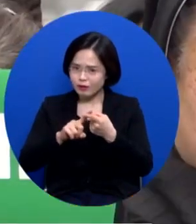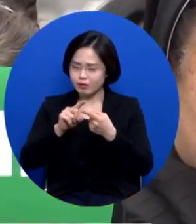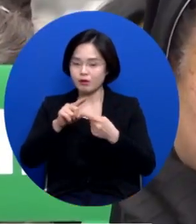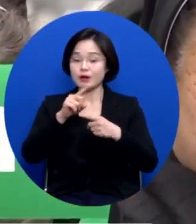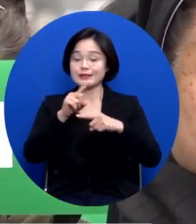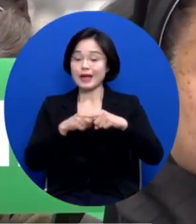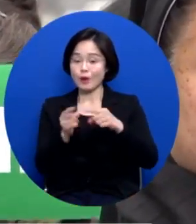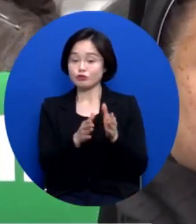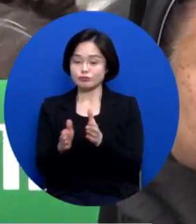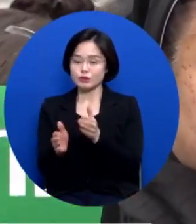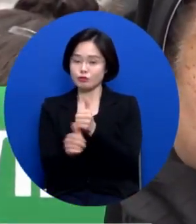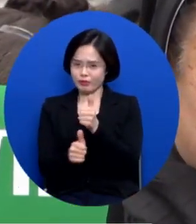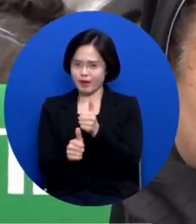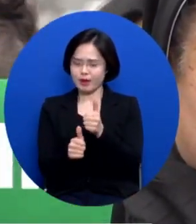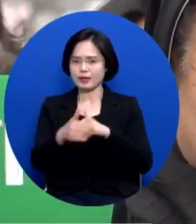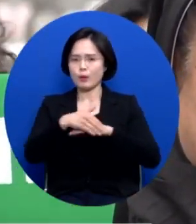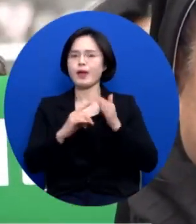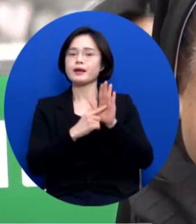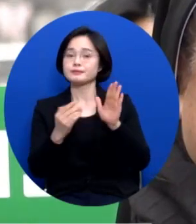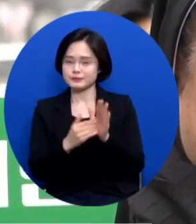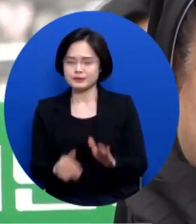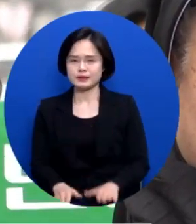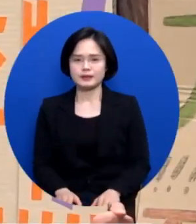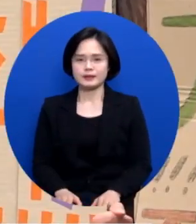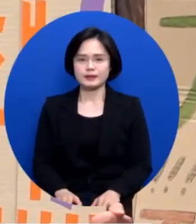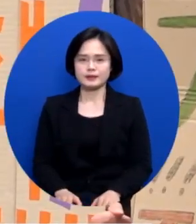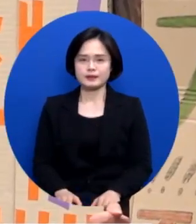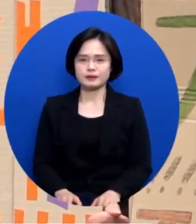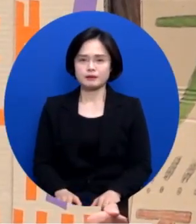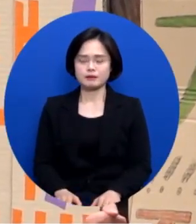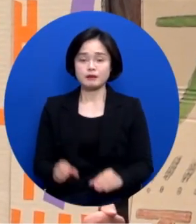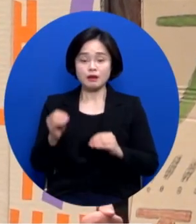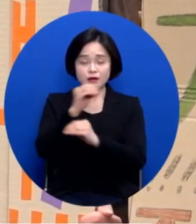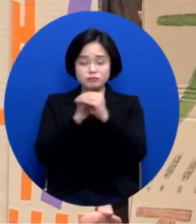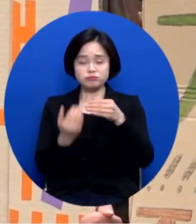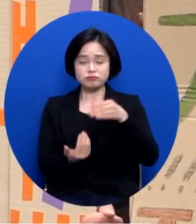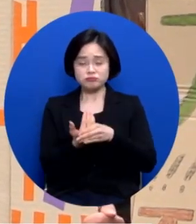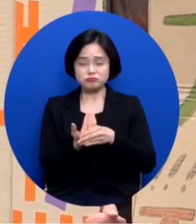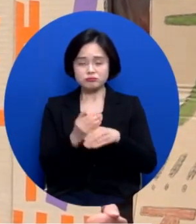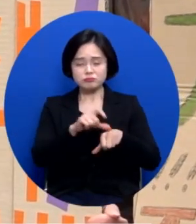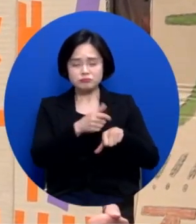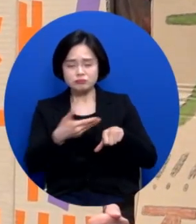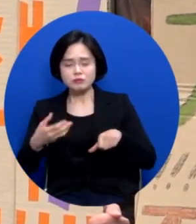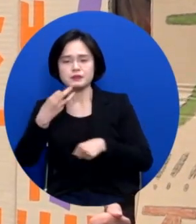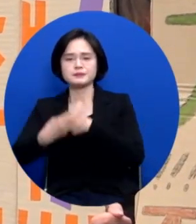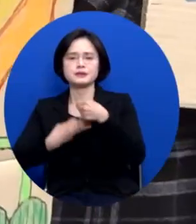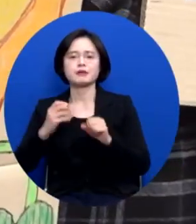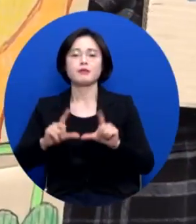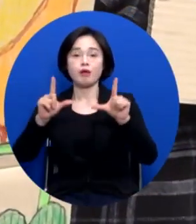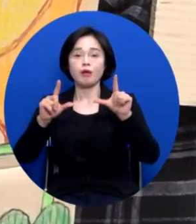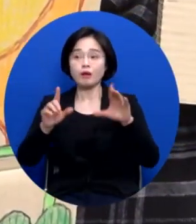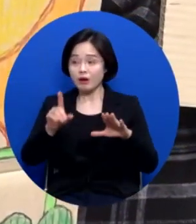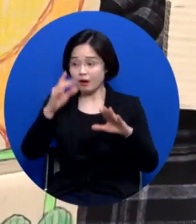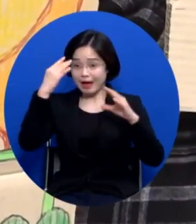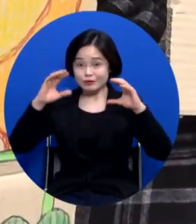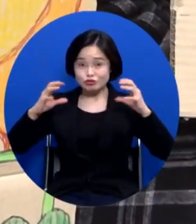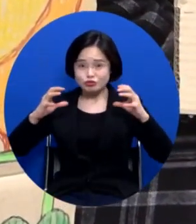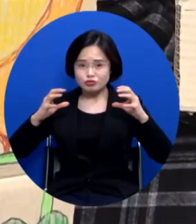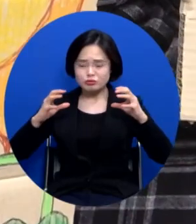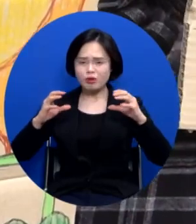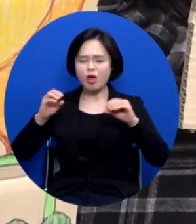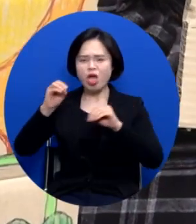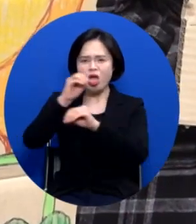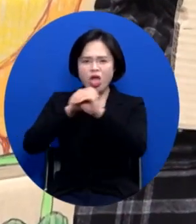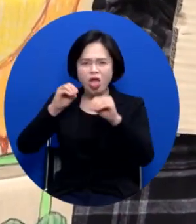준비위는 기자회견에서 후쿠시마 핵사고 이후 13년이 지난 지금 우리나라에는 핵진흥의 광풍이 불고 있고